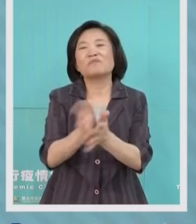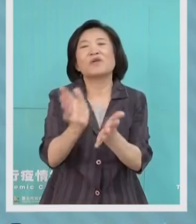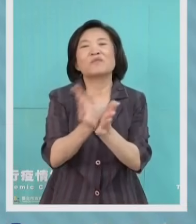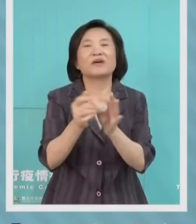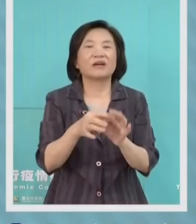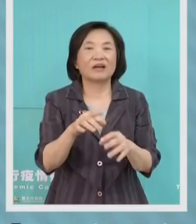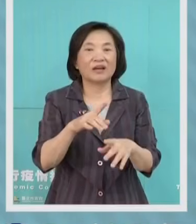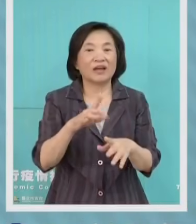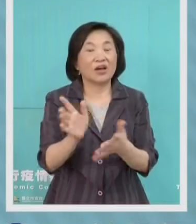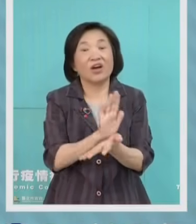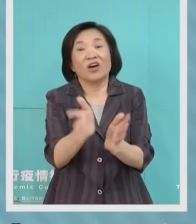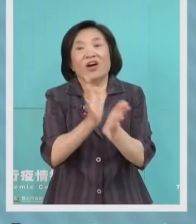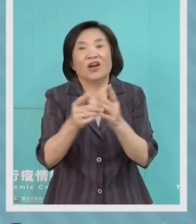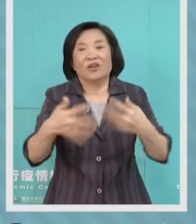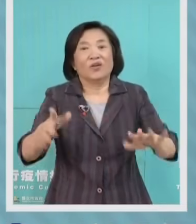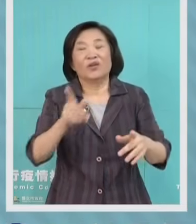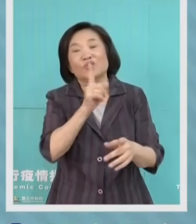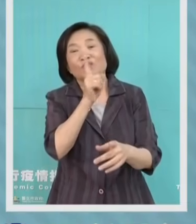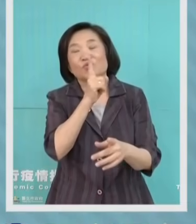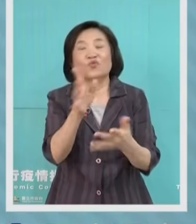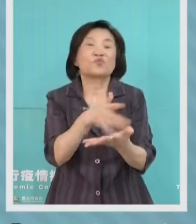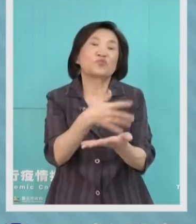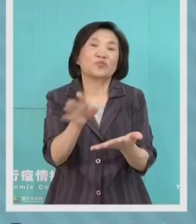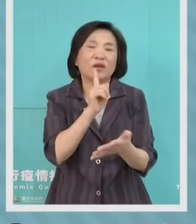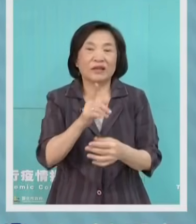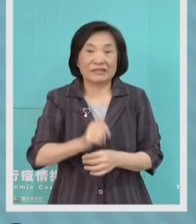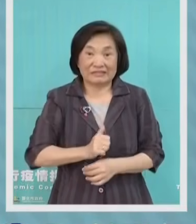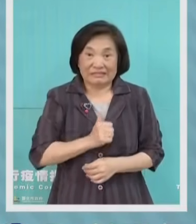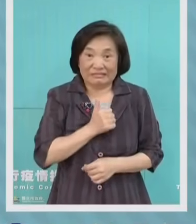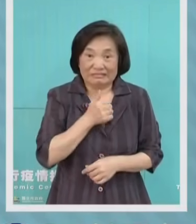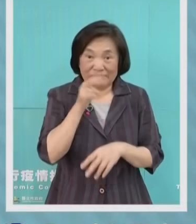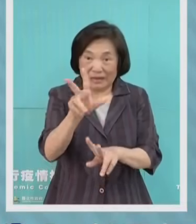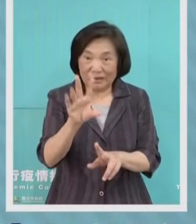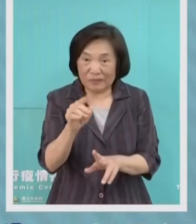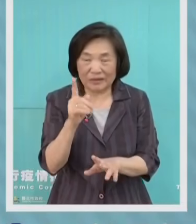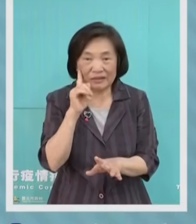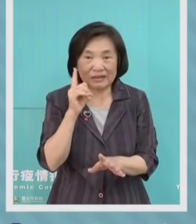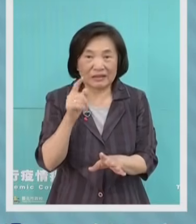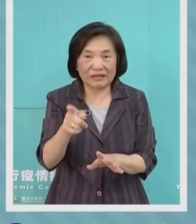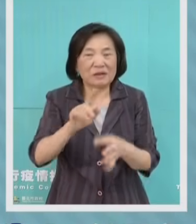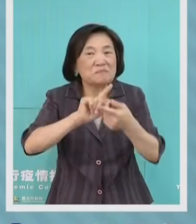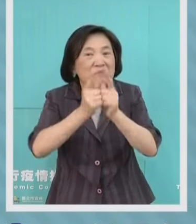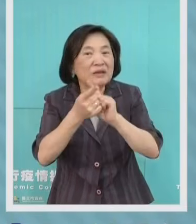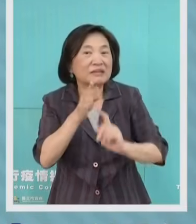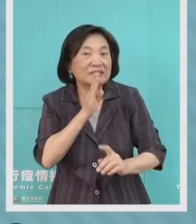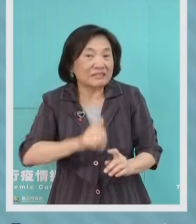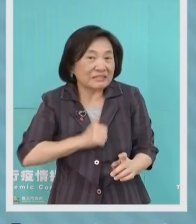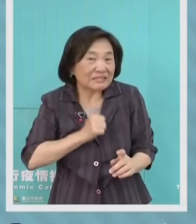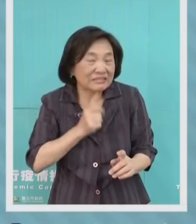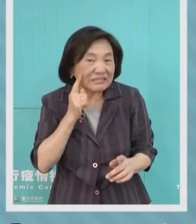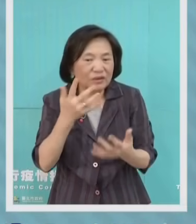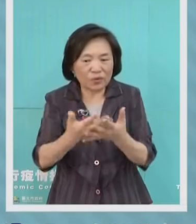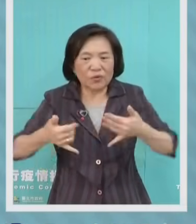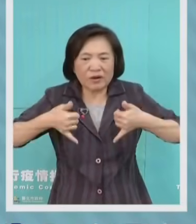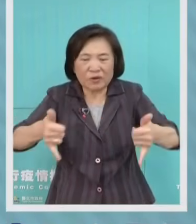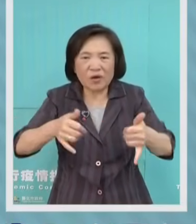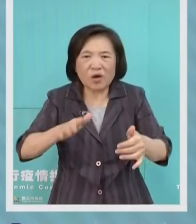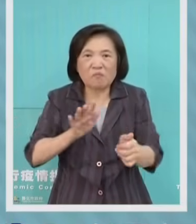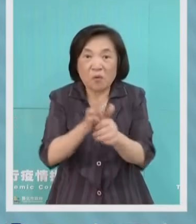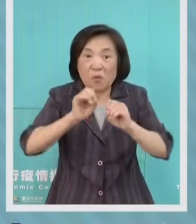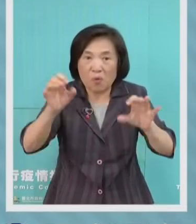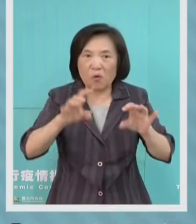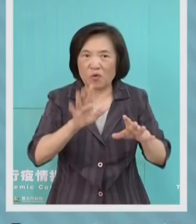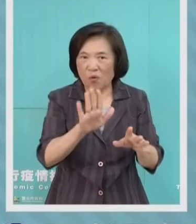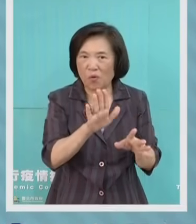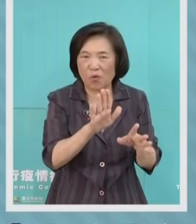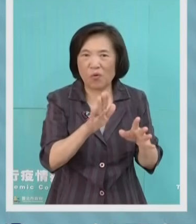什么题目都聊天过，但是哦要还有，但是有需要去把它。在网路上推一波做新闻